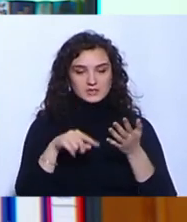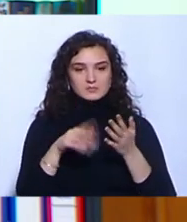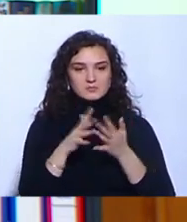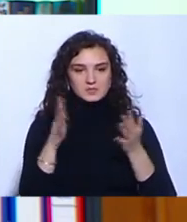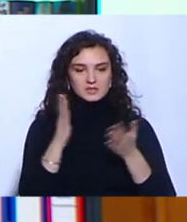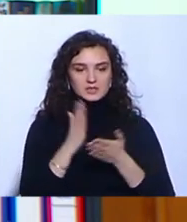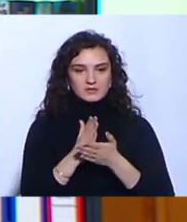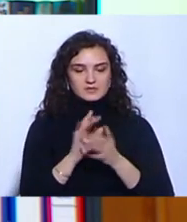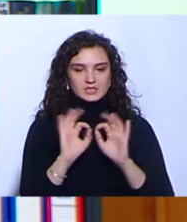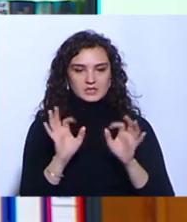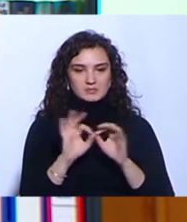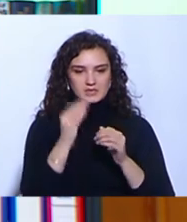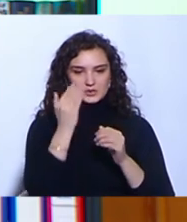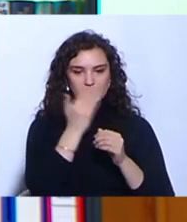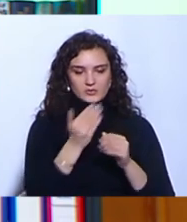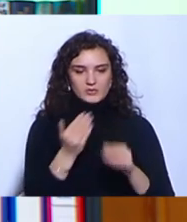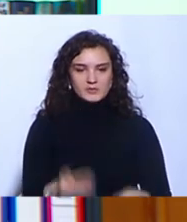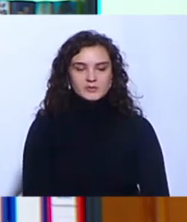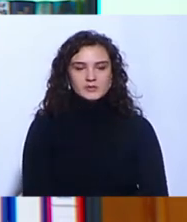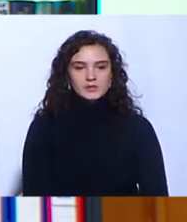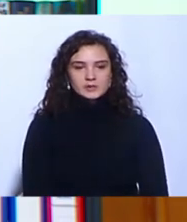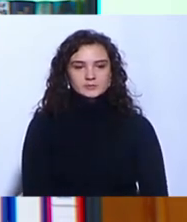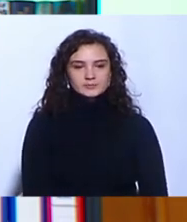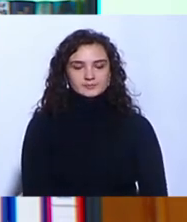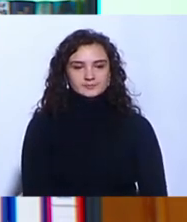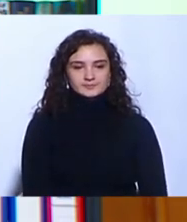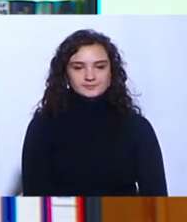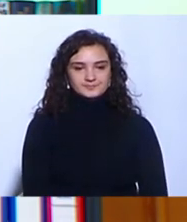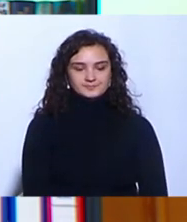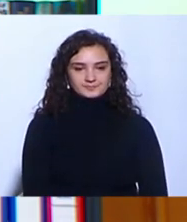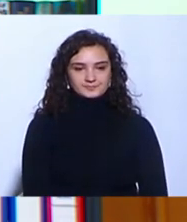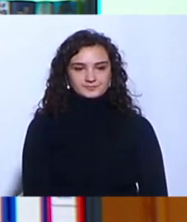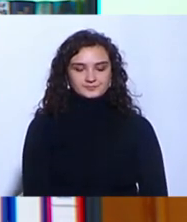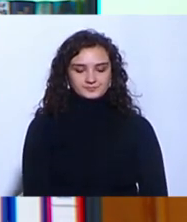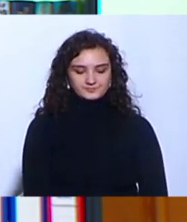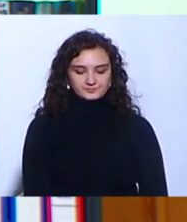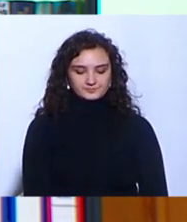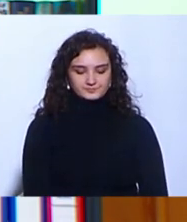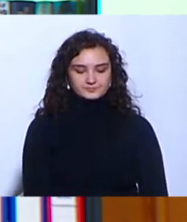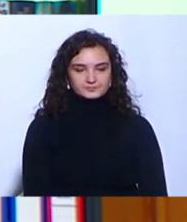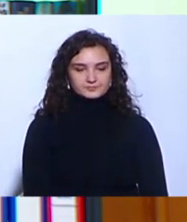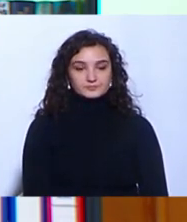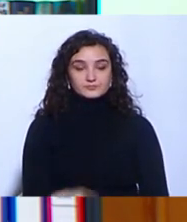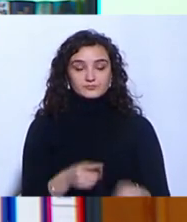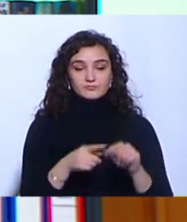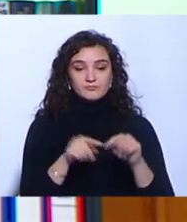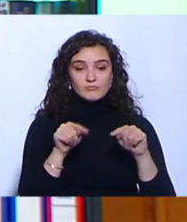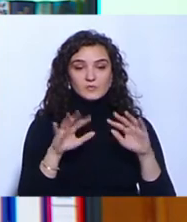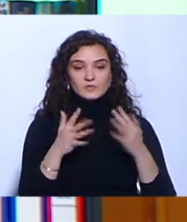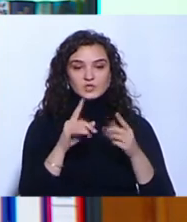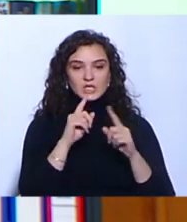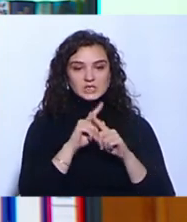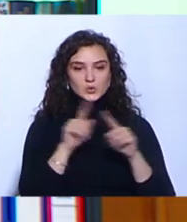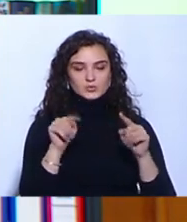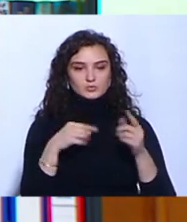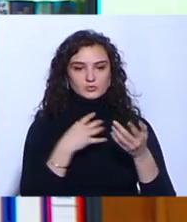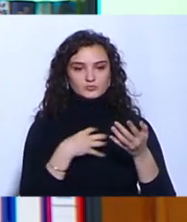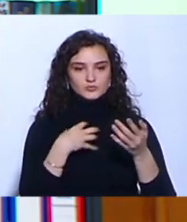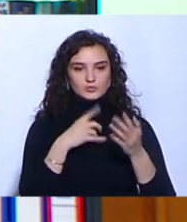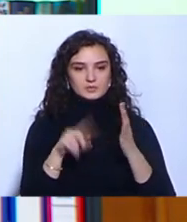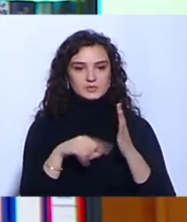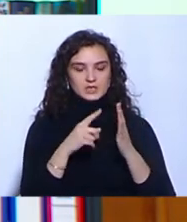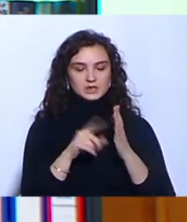მეტი გვაქვს სათქმელი საზოგადოებისათვის. და ამ შემთხვევაში განსაკუთრებული მნიშვნელობა ენიჭება საკითხებს, რაზედაც